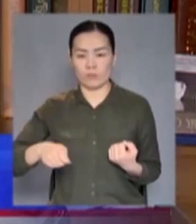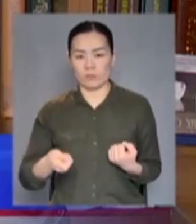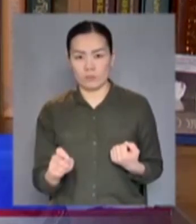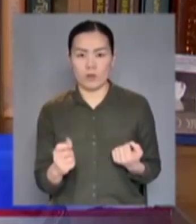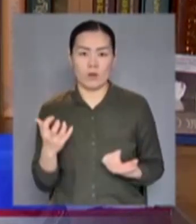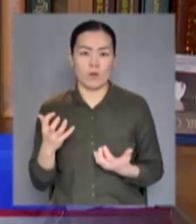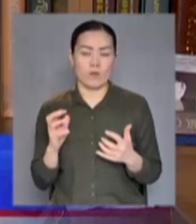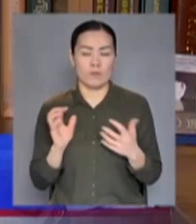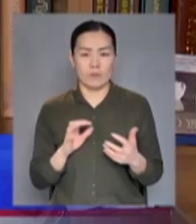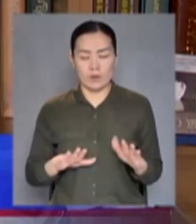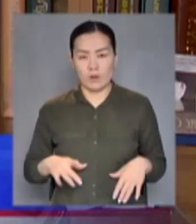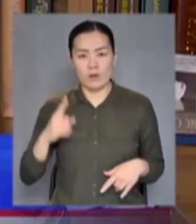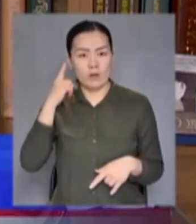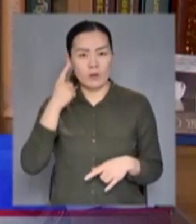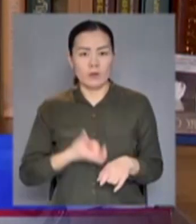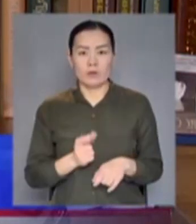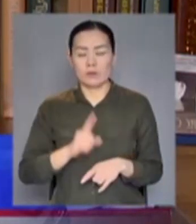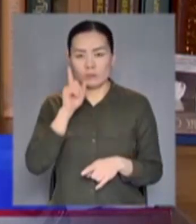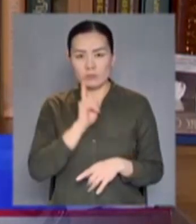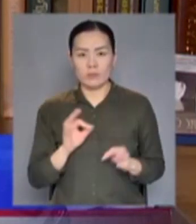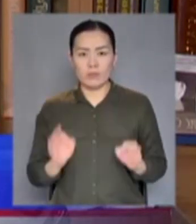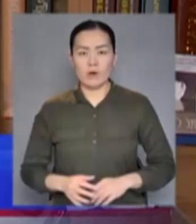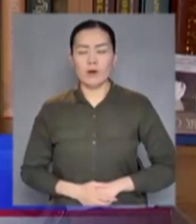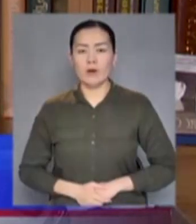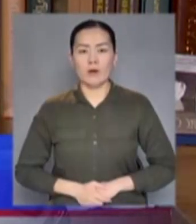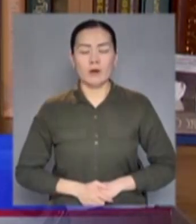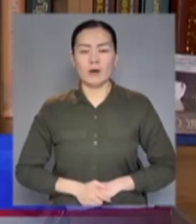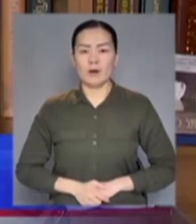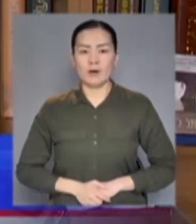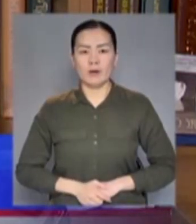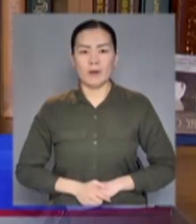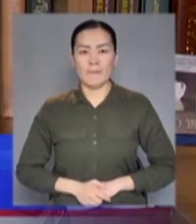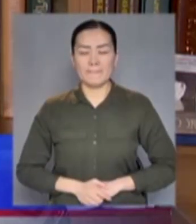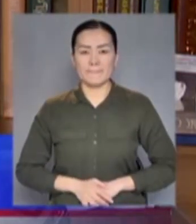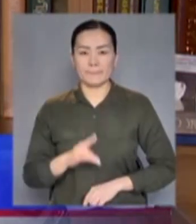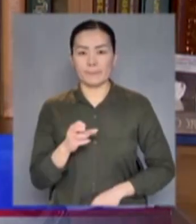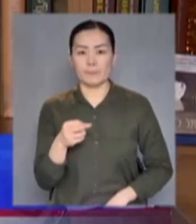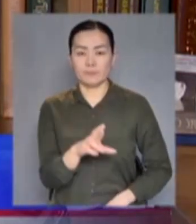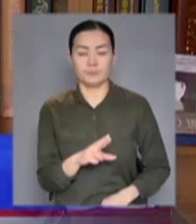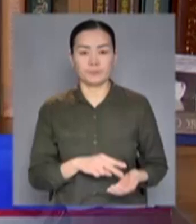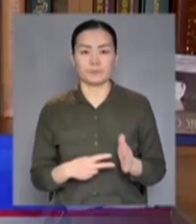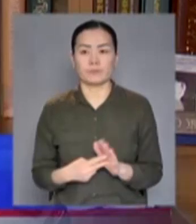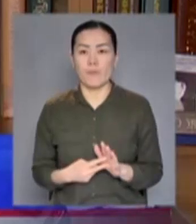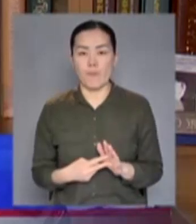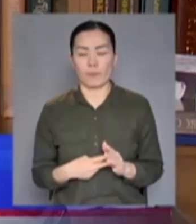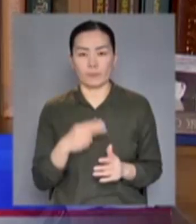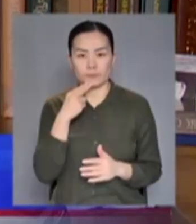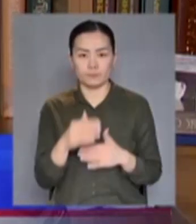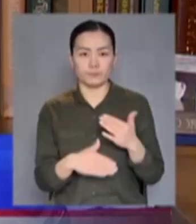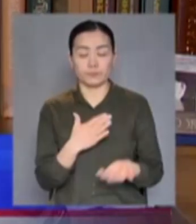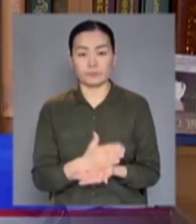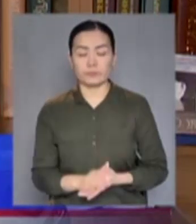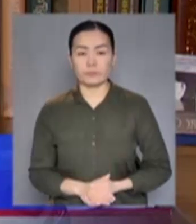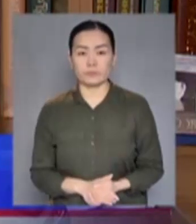автобуста тыңдау дейтін өте дұрыс. Бұл радионың деңгейінің түспегендігі әлде де